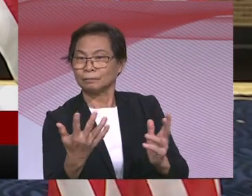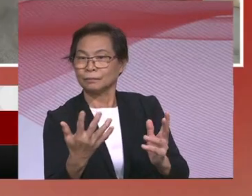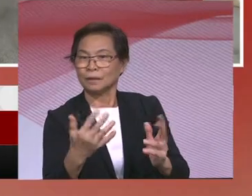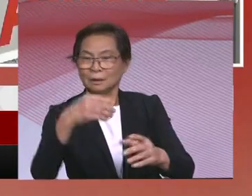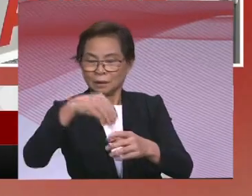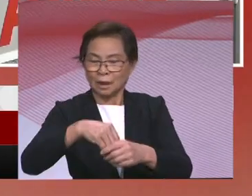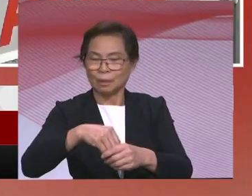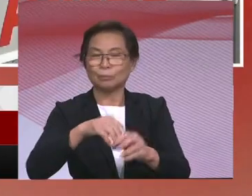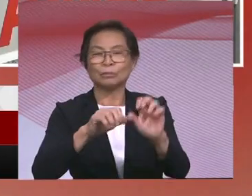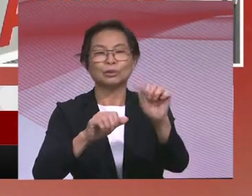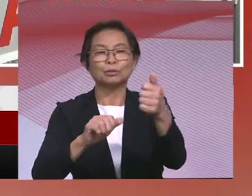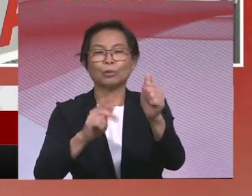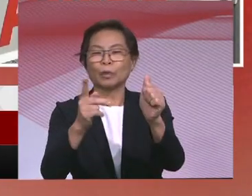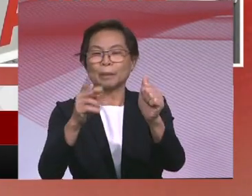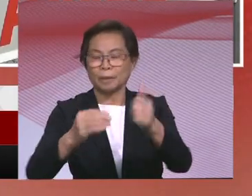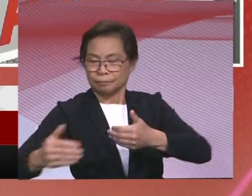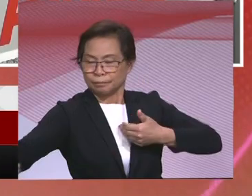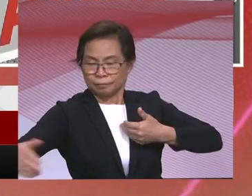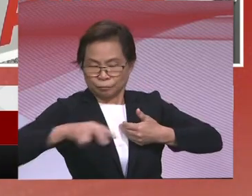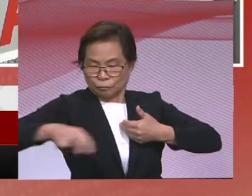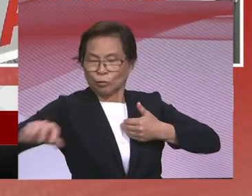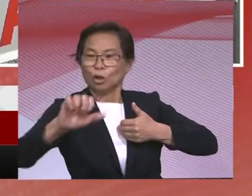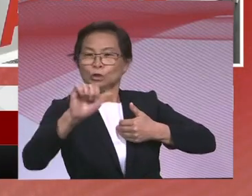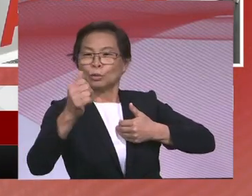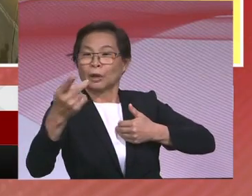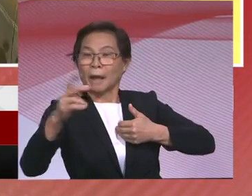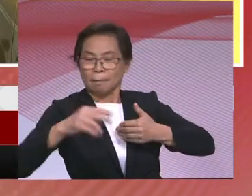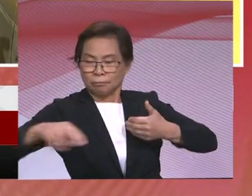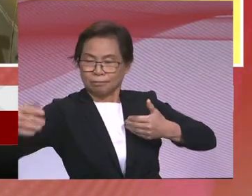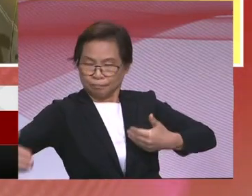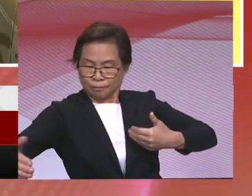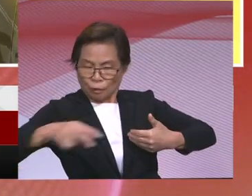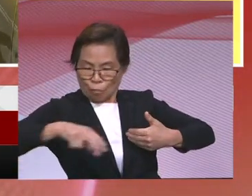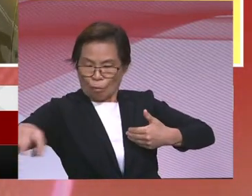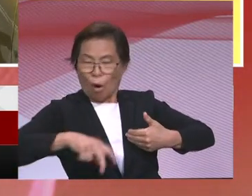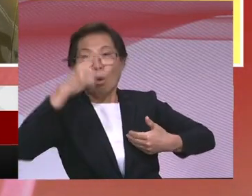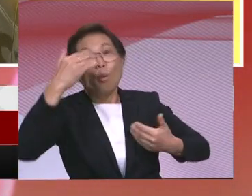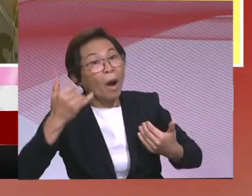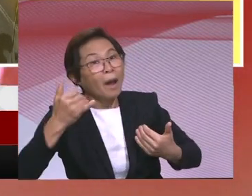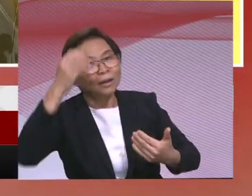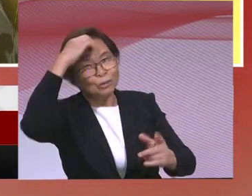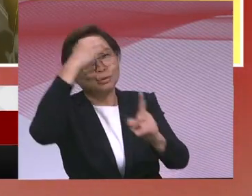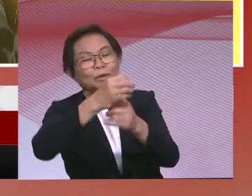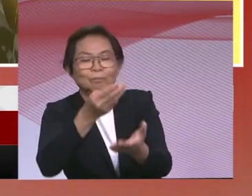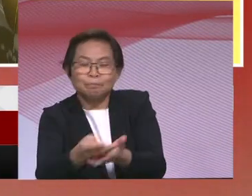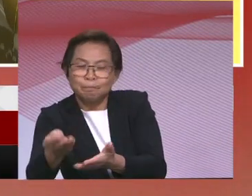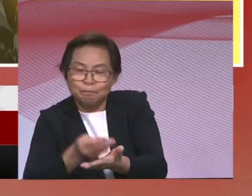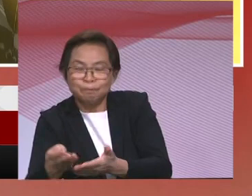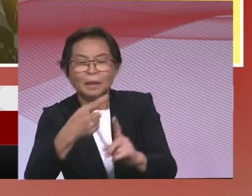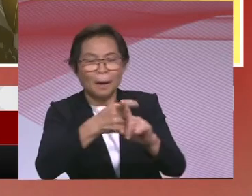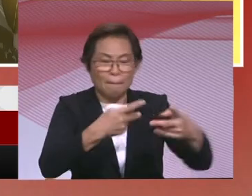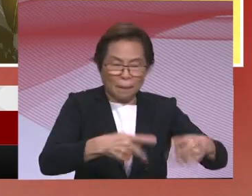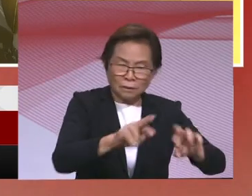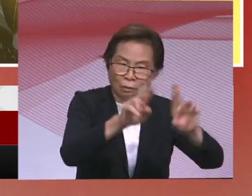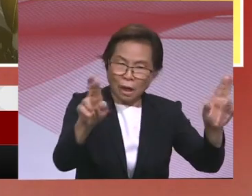10 km radius saja bagi tujuan membeli barang dan kepulauan dari